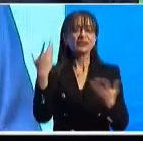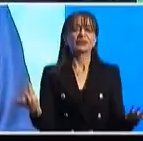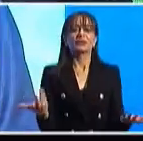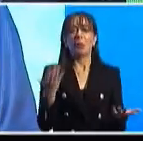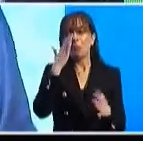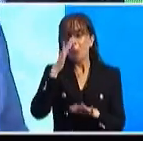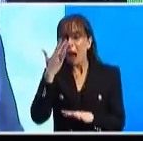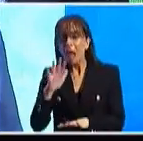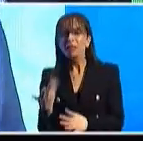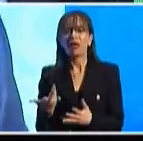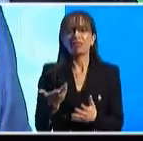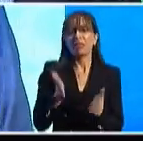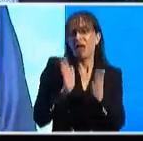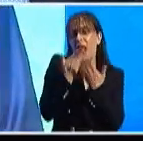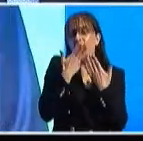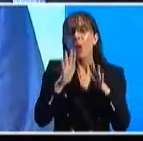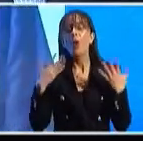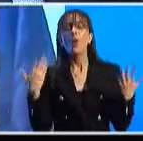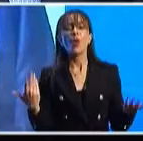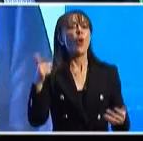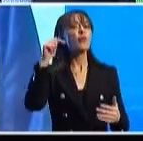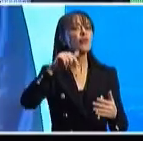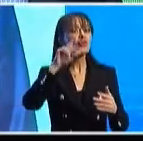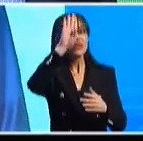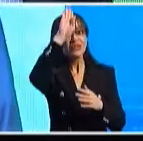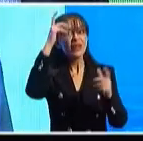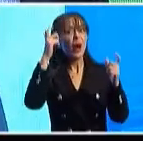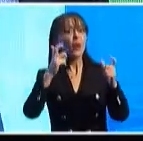beklentilerini karşılayamıyorlar. Bugün İstanbul'a baktığımızda